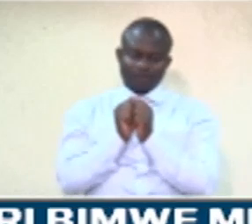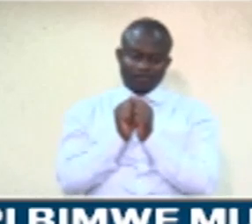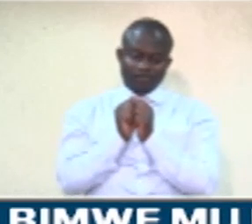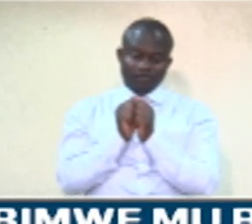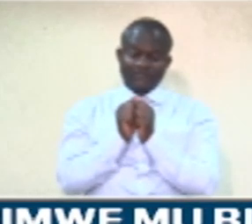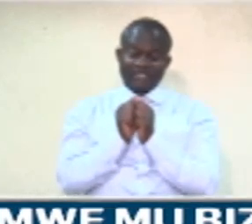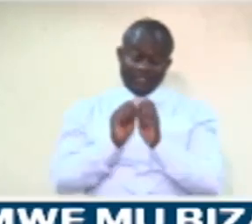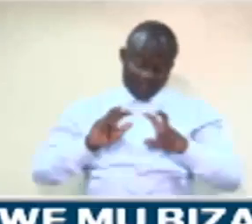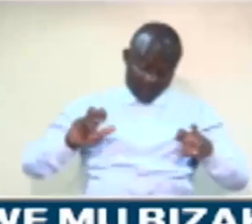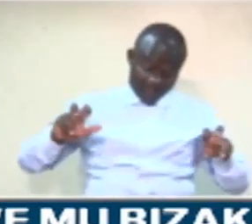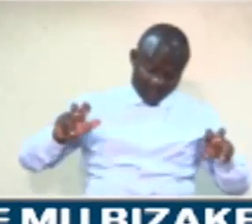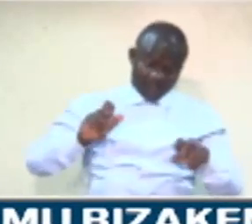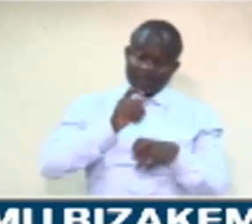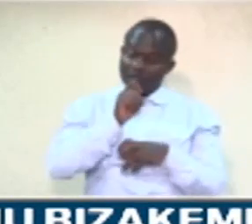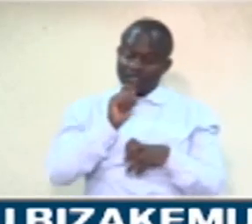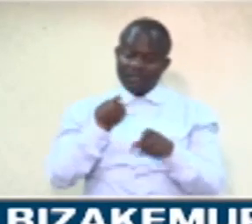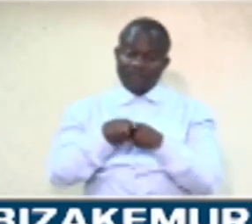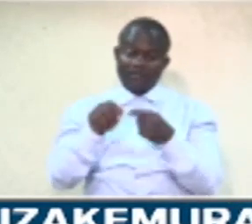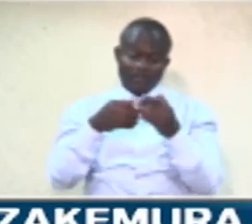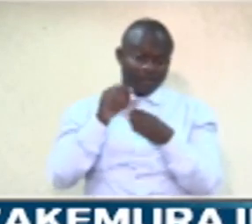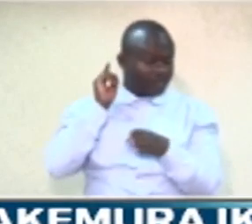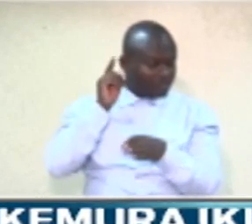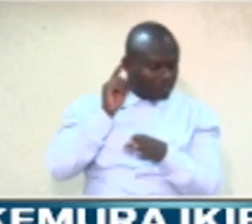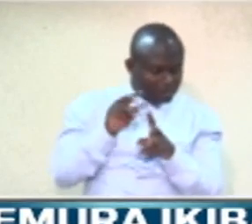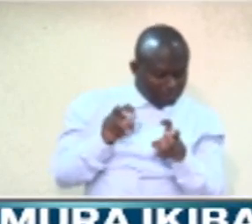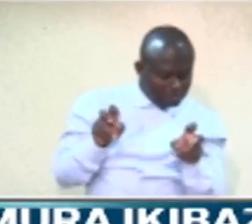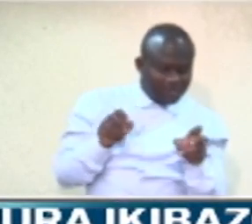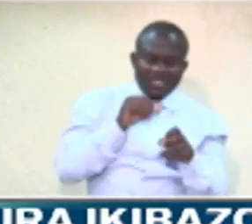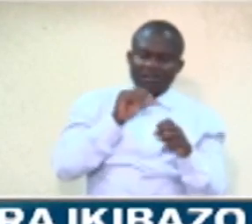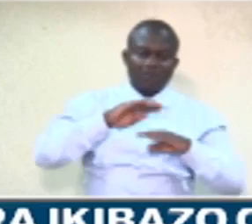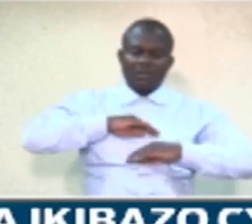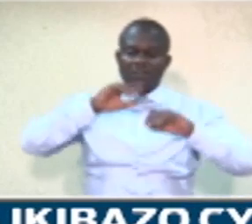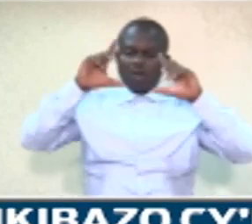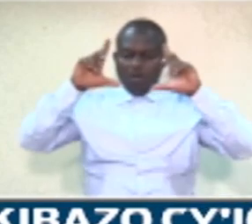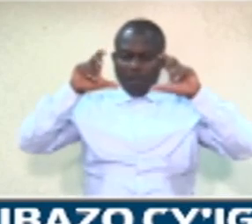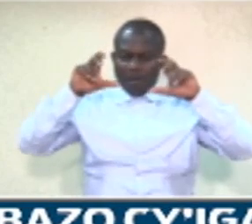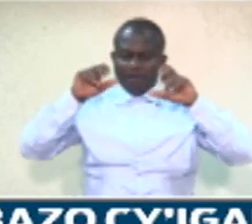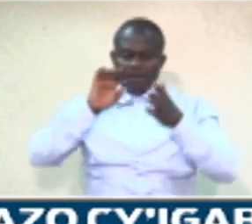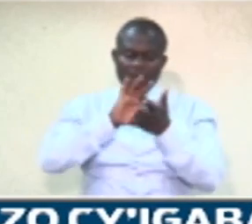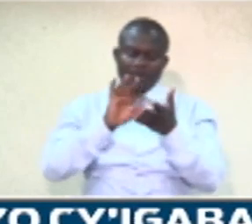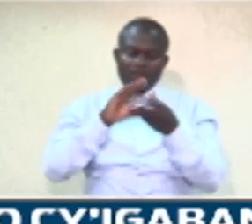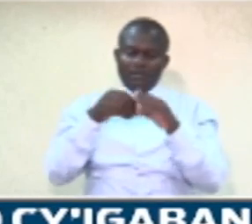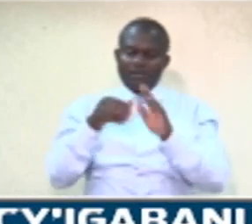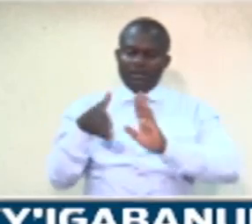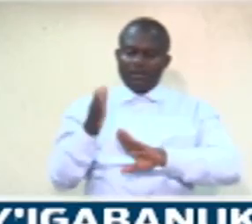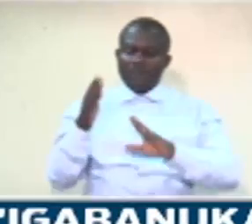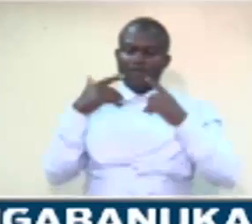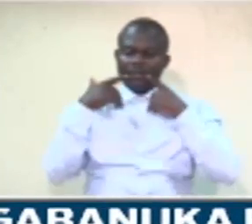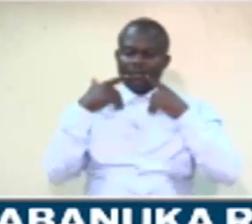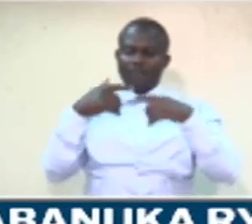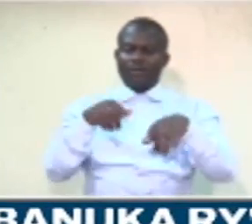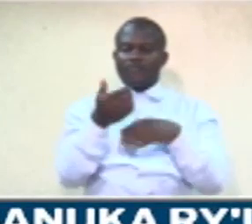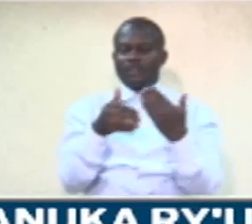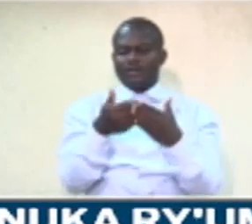investigative media nayo ibaho. Ntabwo bihagije gusa gufotora no kwandika inkuru wihuse utangaza. Bari